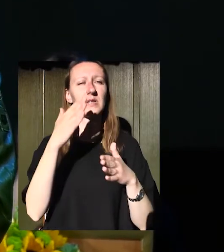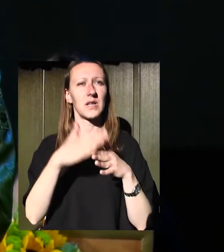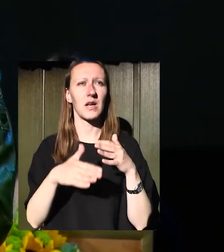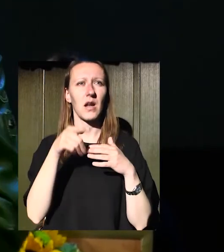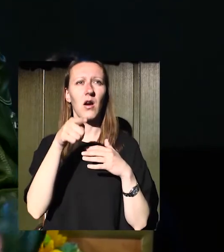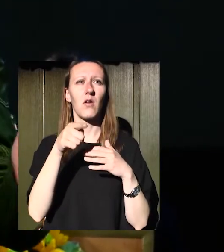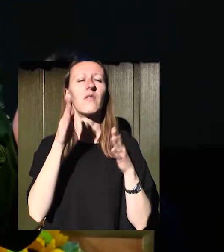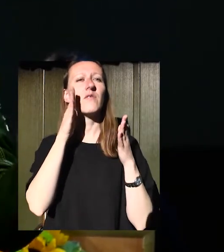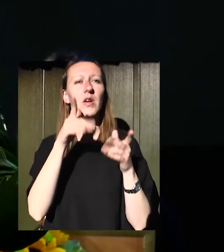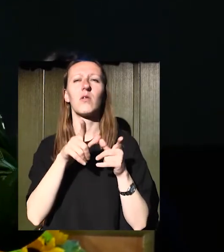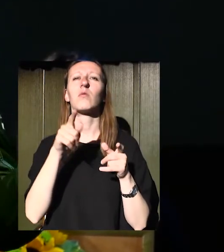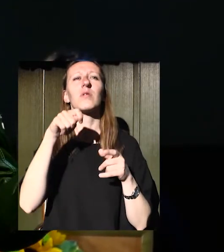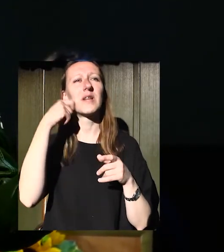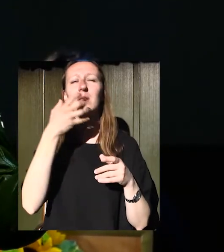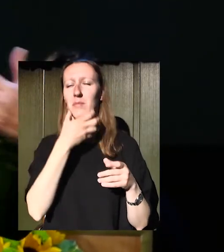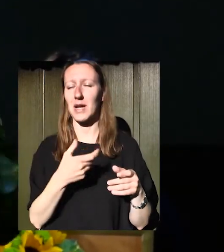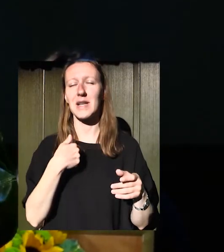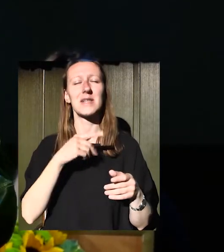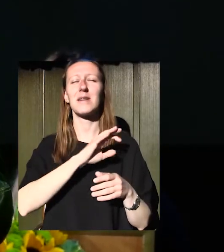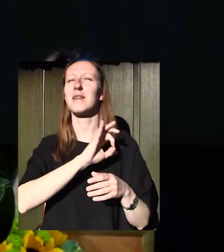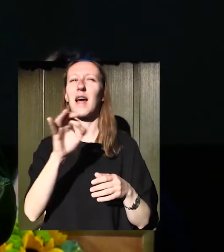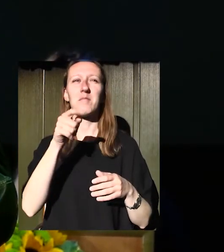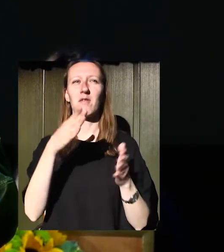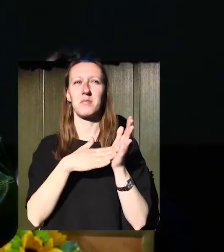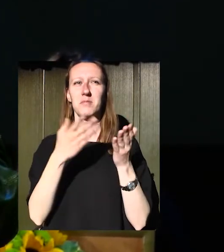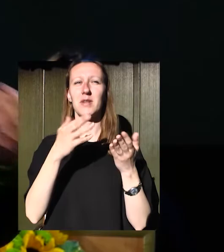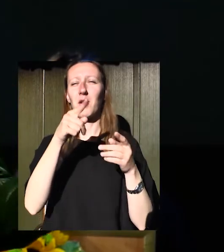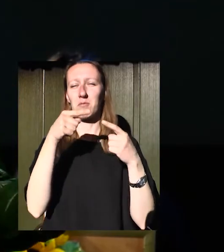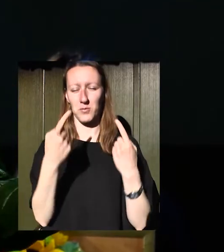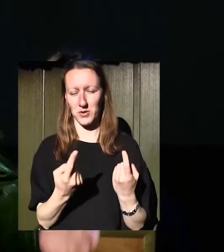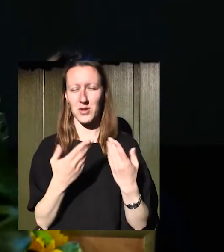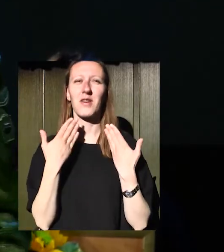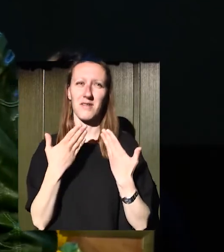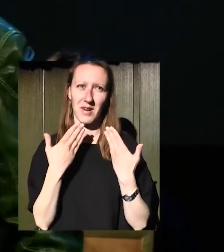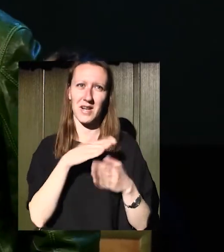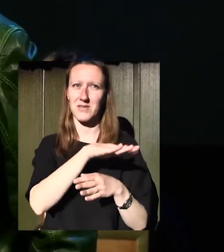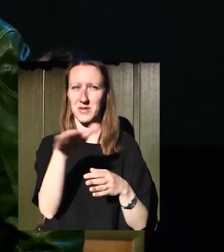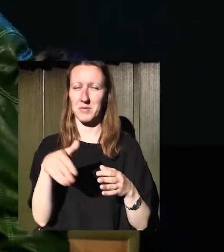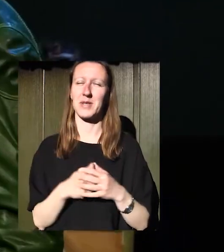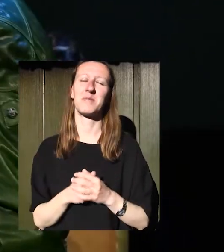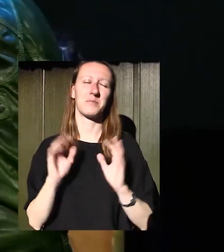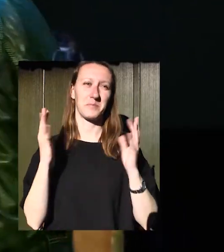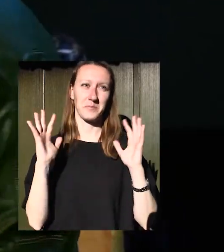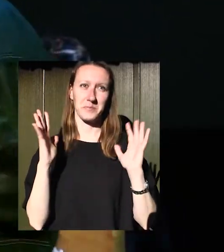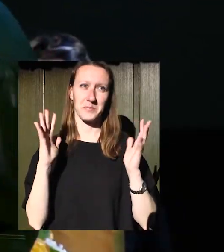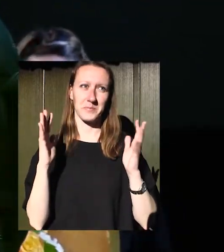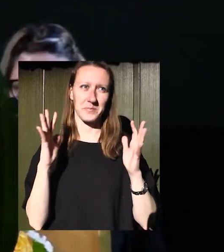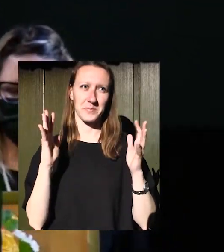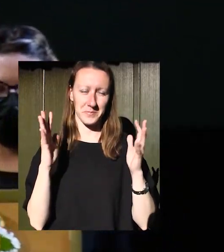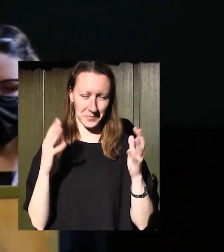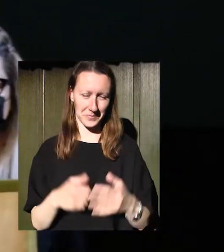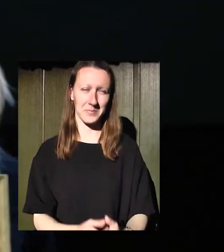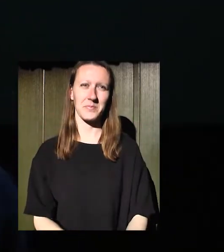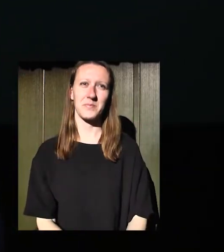I na kraju, vjerujte u Djed Mraza, ja sam najbolji primjer toga da on postoji. Hvala svima.